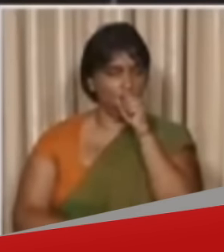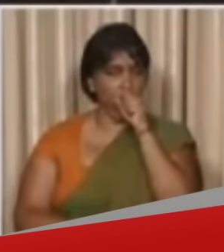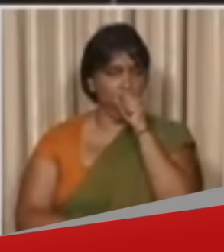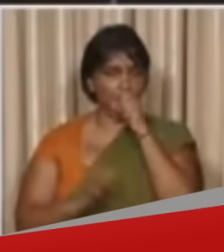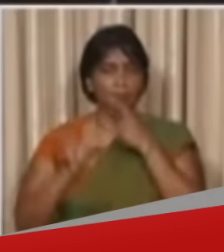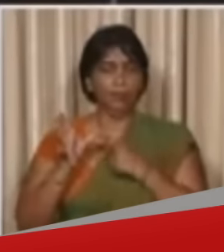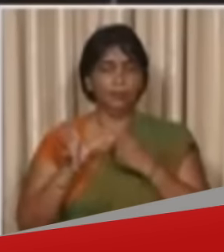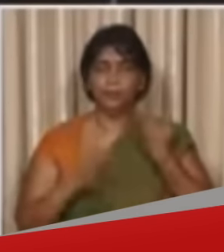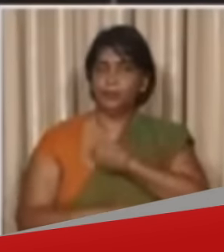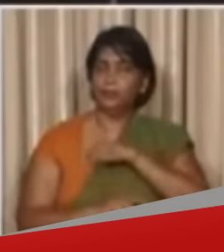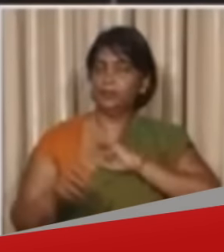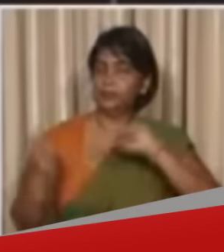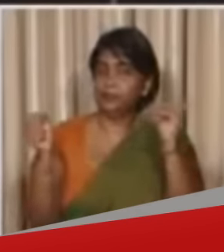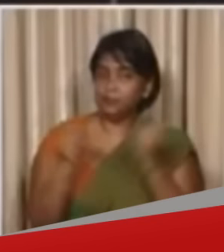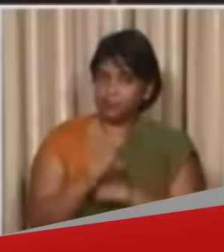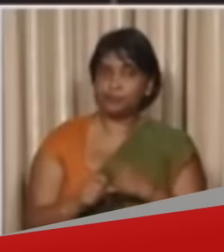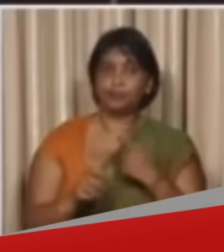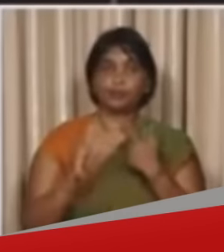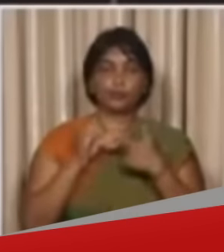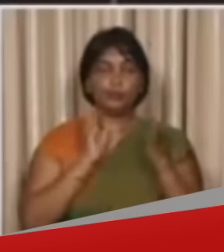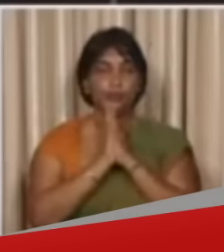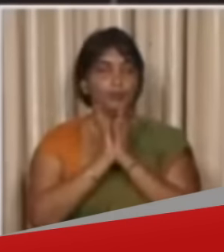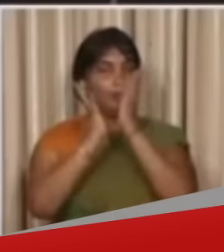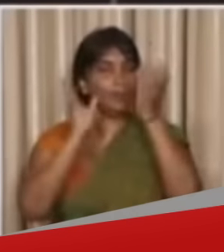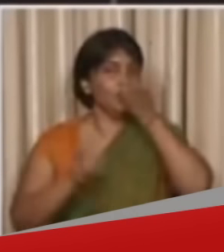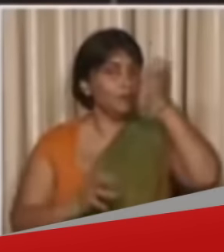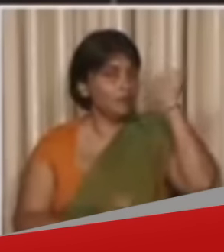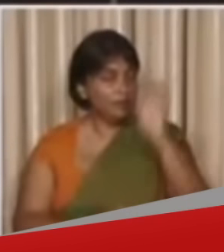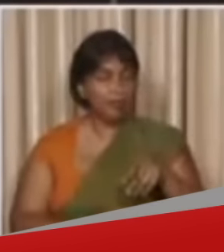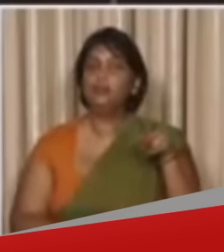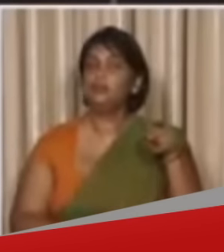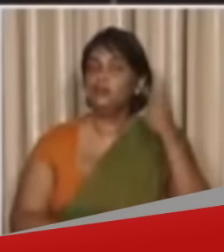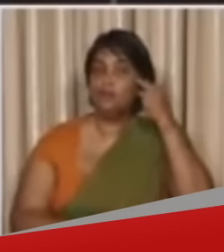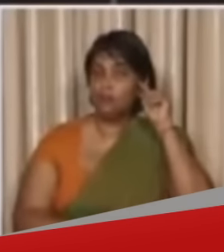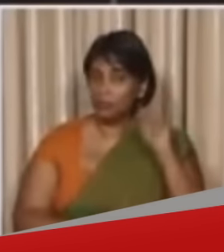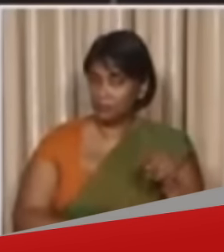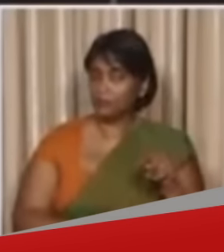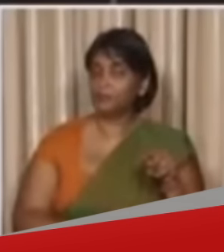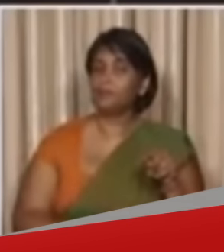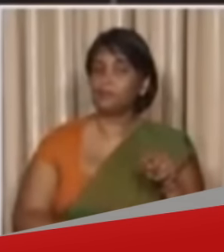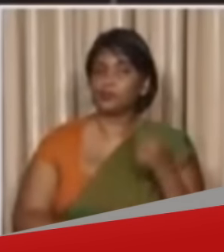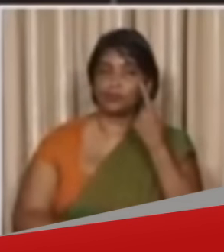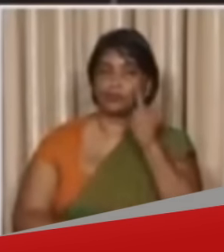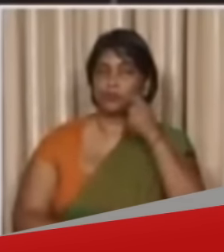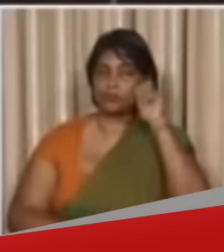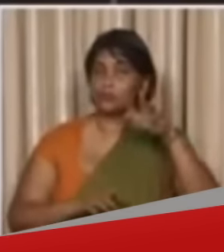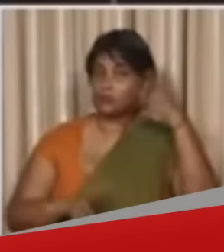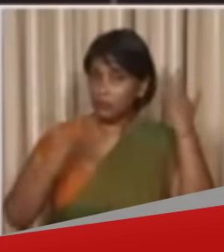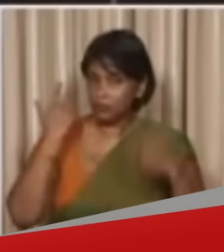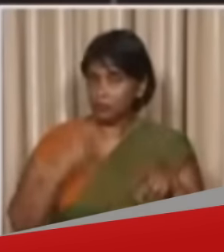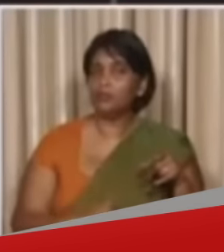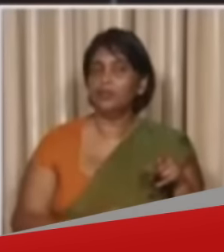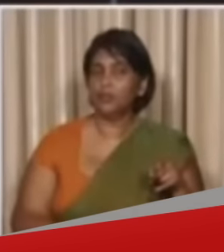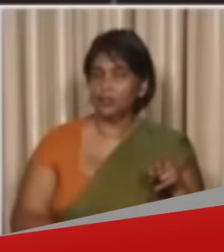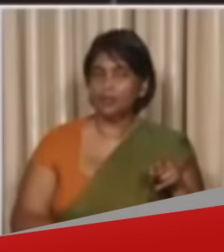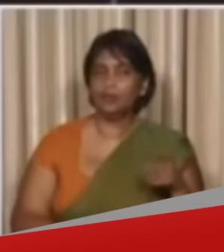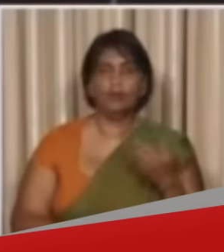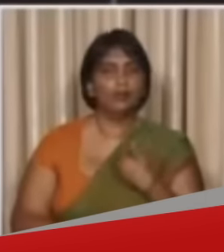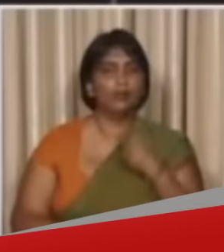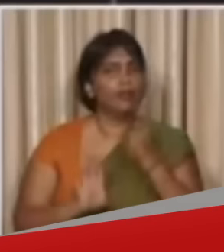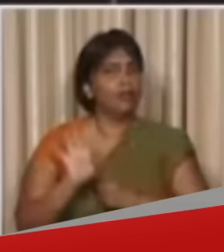අරන්තලාවේ භික්ෂු ඝාතනය කියලා ශ්‍රී මහා බෝධියට ප්‍රහාර එල්ල කරලා අහිංසක මිනිස්සු මැරුවා කියලා අපි